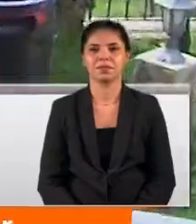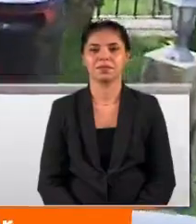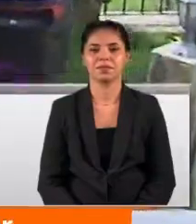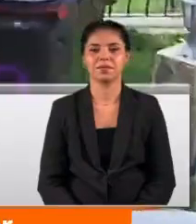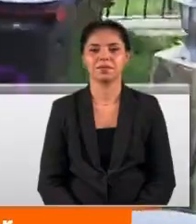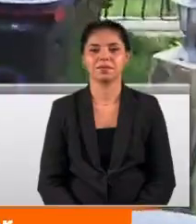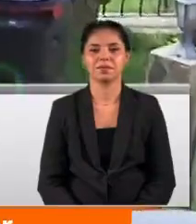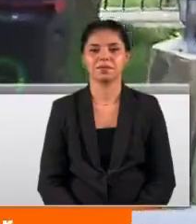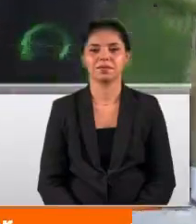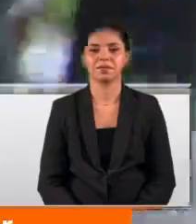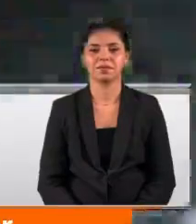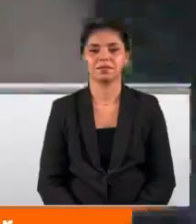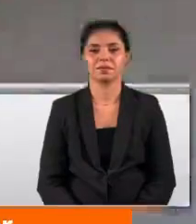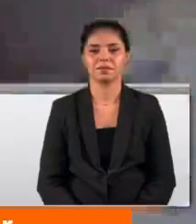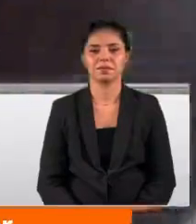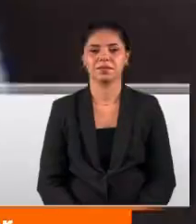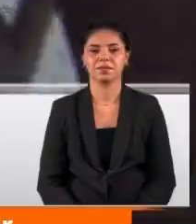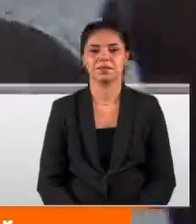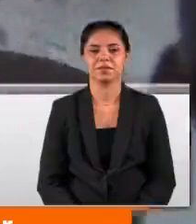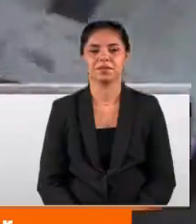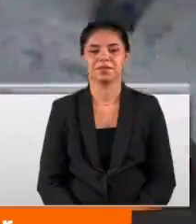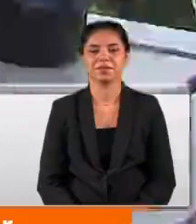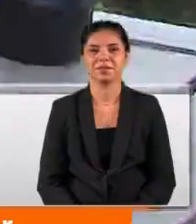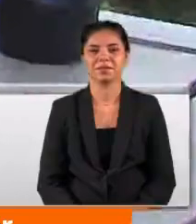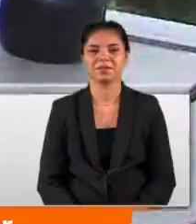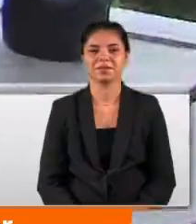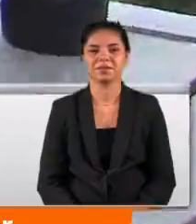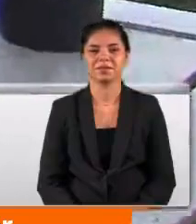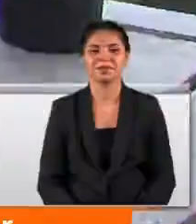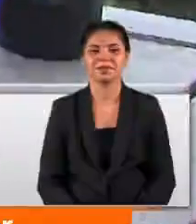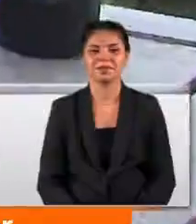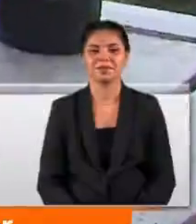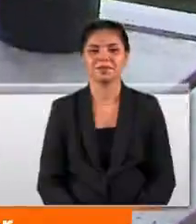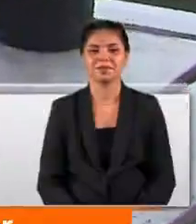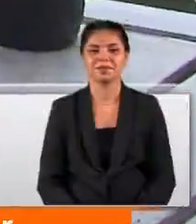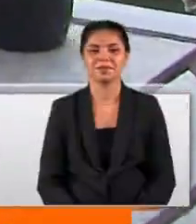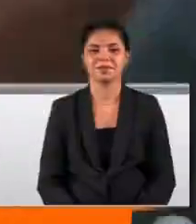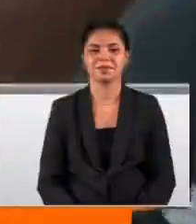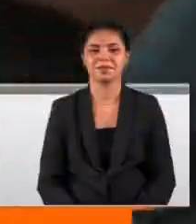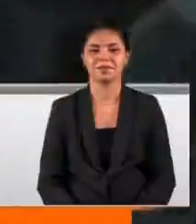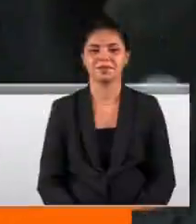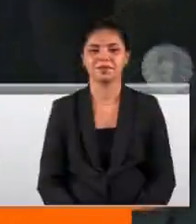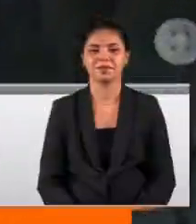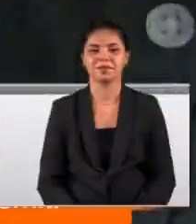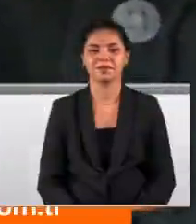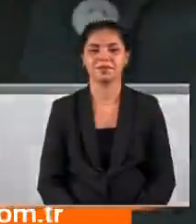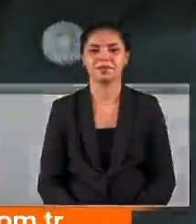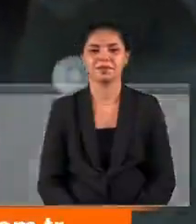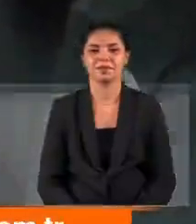Bizim çay sizin. ATV servisi olaraktan sizlere ikramda bulunuyorum. Bir bakalım mı tadına? Orada çaya bakıyorum.